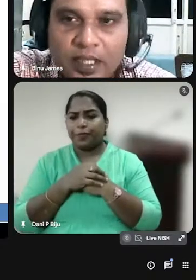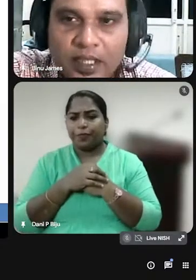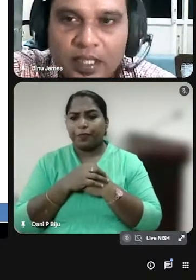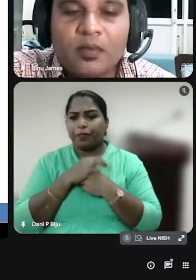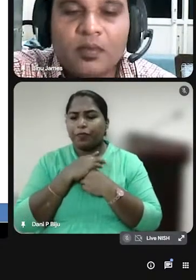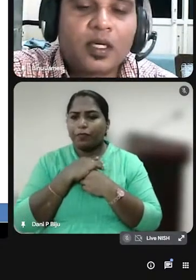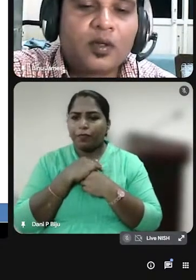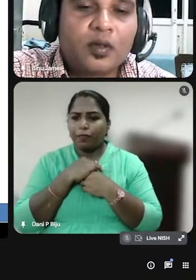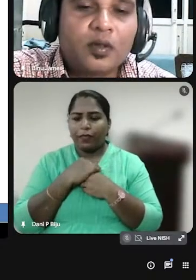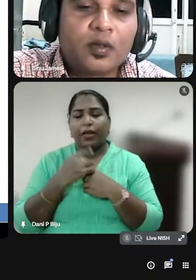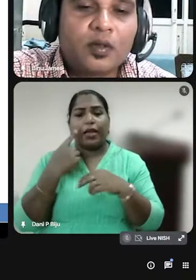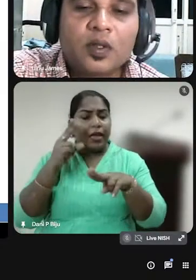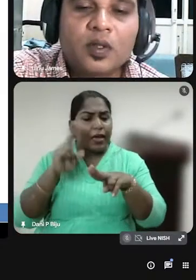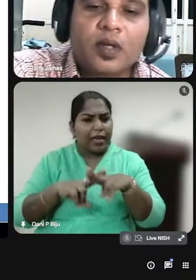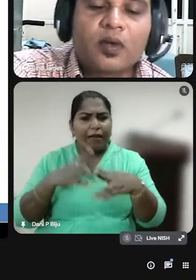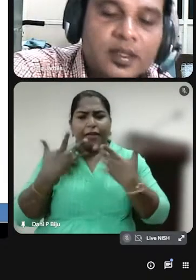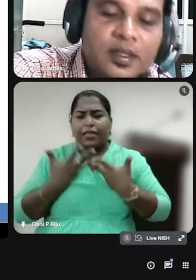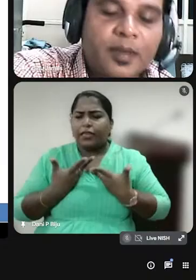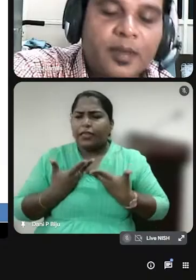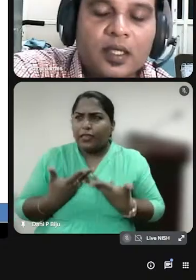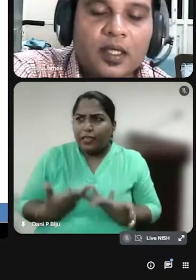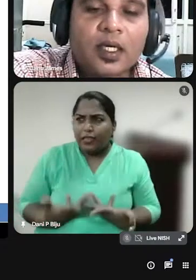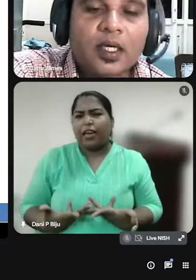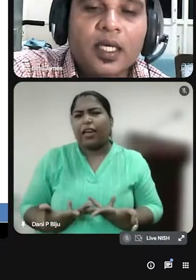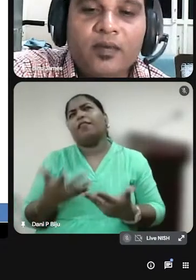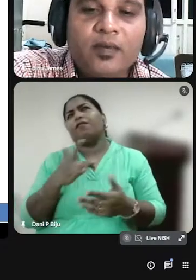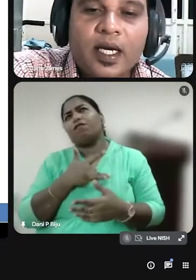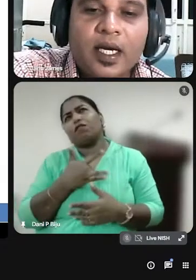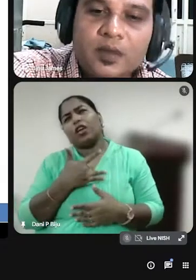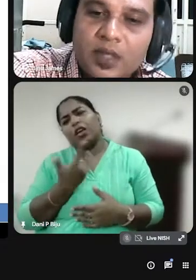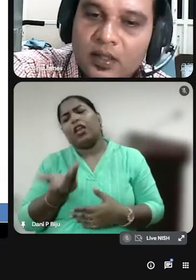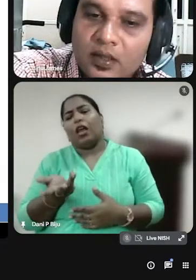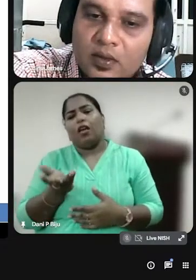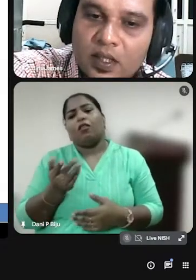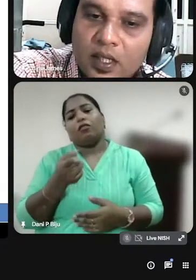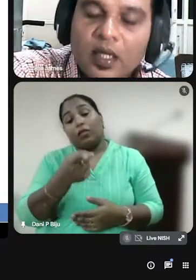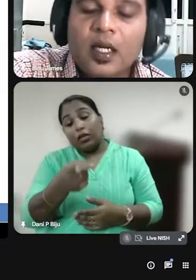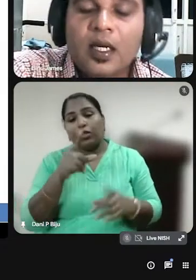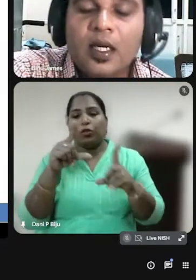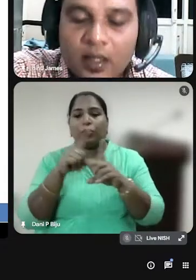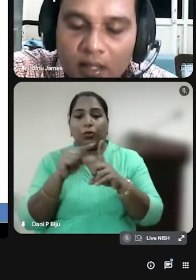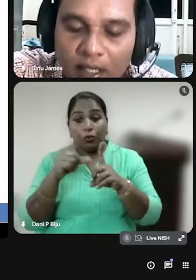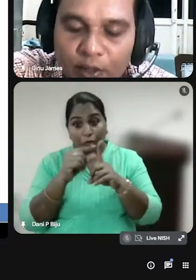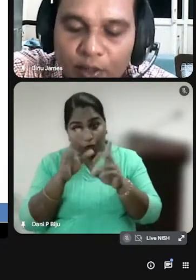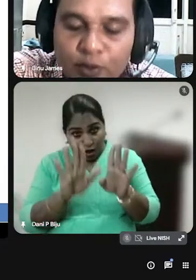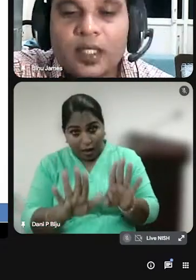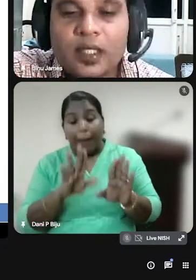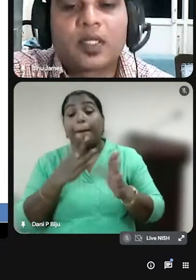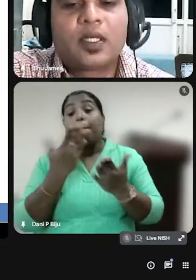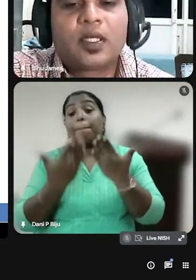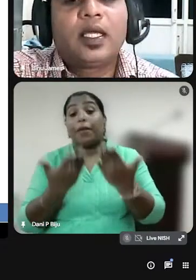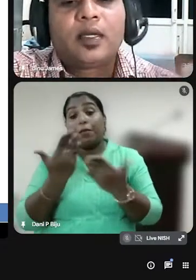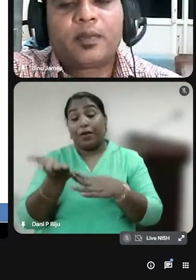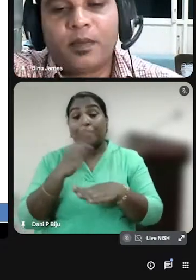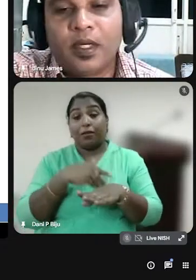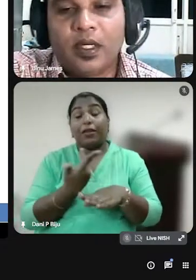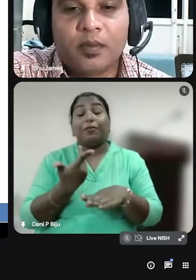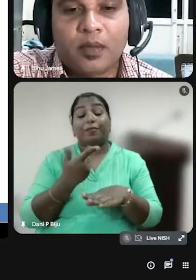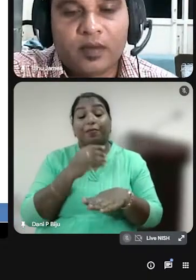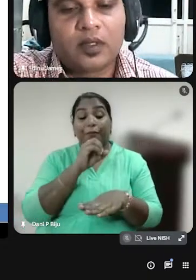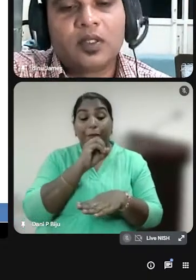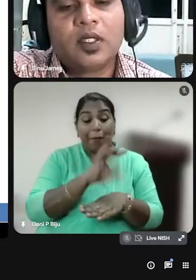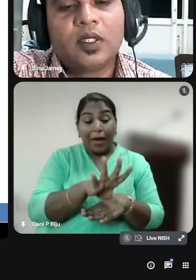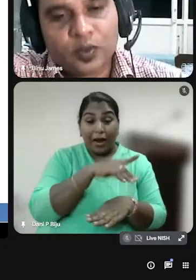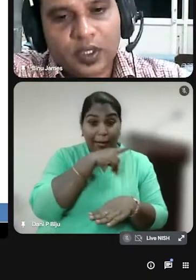ഒരു ക്ഷീണം അല്ലെങ്കിൽ ഒരു ബുദ്ധിമുട്ടൊക്കെ ഉള്ള സമയത്താണ് ഈ വ്യായാമം ചെയ്യുന്നതെന്നുണ്ടെങ്കിൽ ഈ അശുദ്ധ രക്തം ഹൃദയത്തിലേക്ക് പമ്പ്